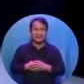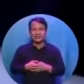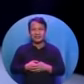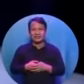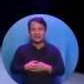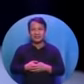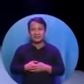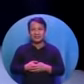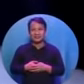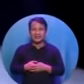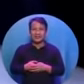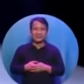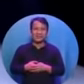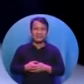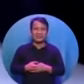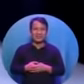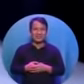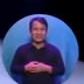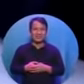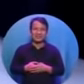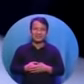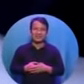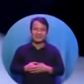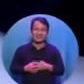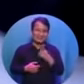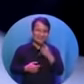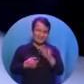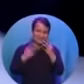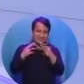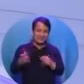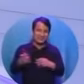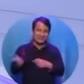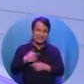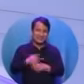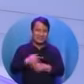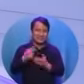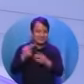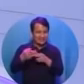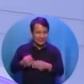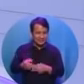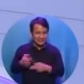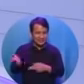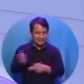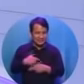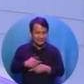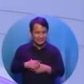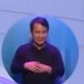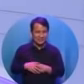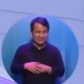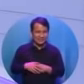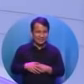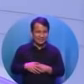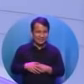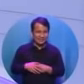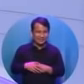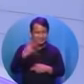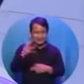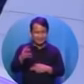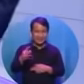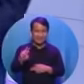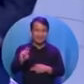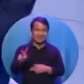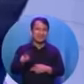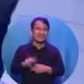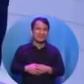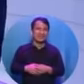Hello, ma'am. Sir Marlon, ano ba ginagawa niyo ngayon? Ano sinabi niyo? Ano lang? Hindi.